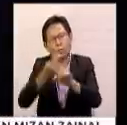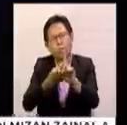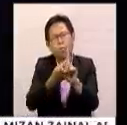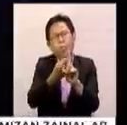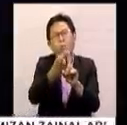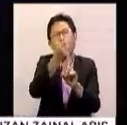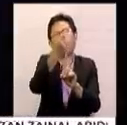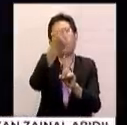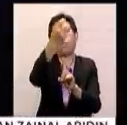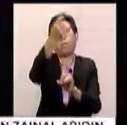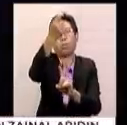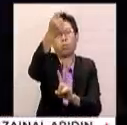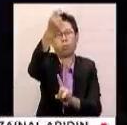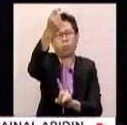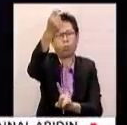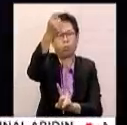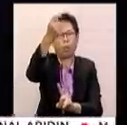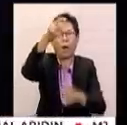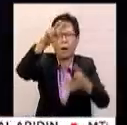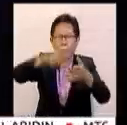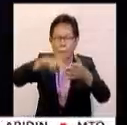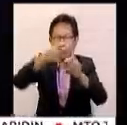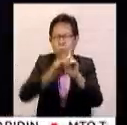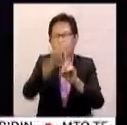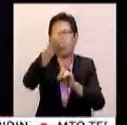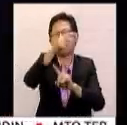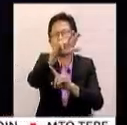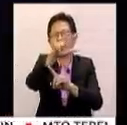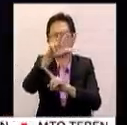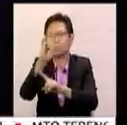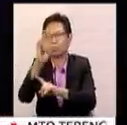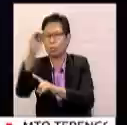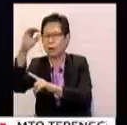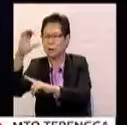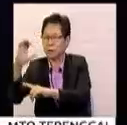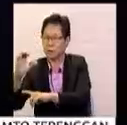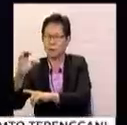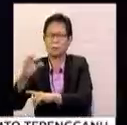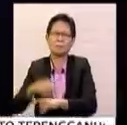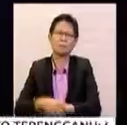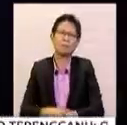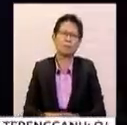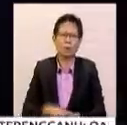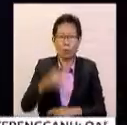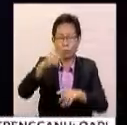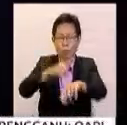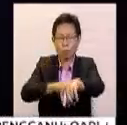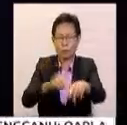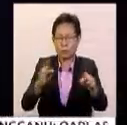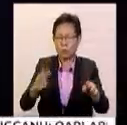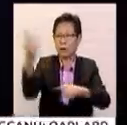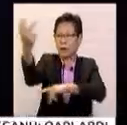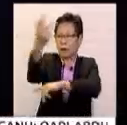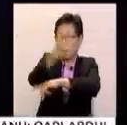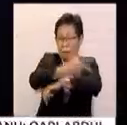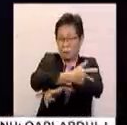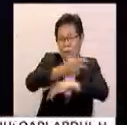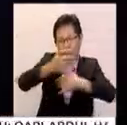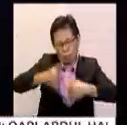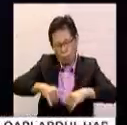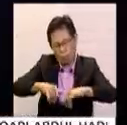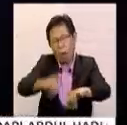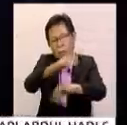maksimum harian pula mencatatkan bacaan melebihi 37°cus untuk tempoh 3 hari secara